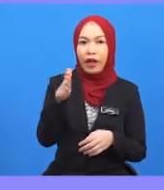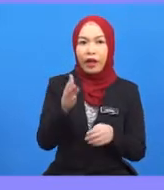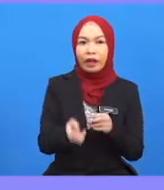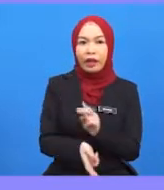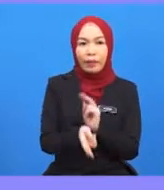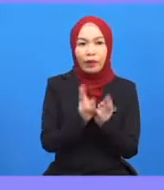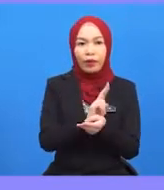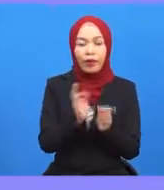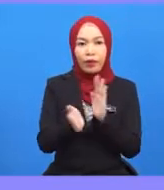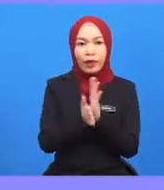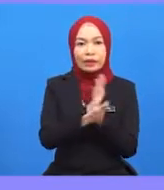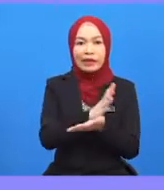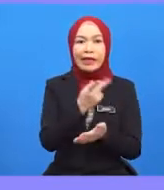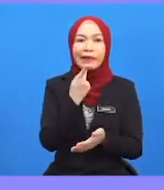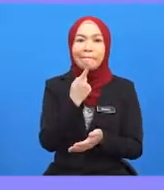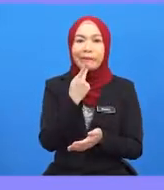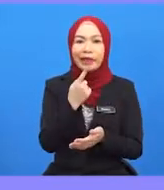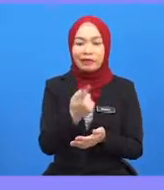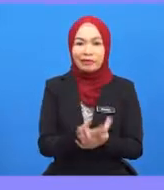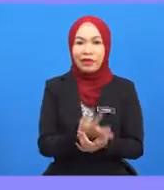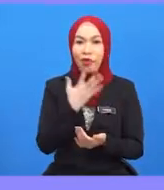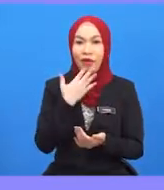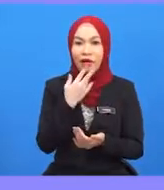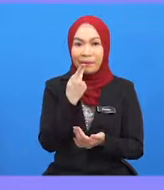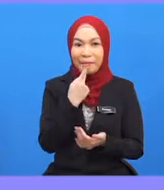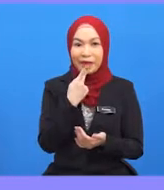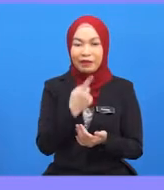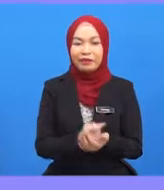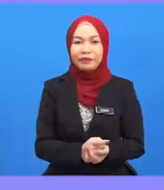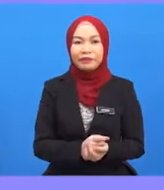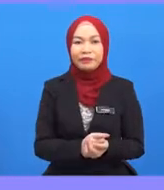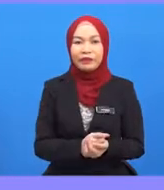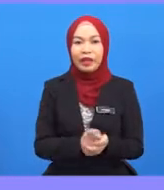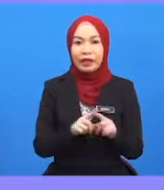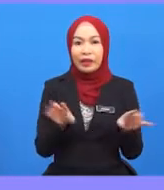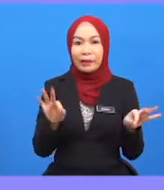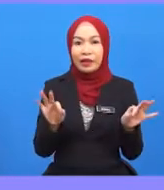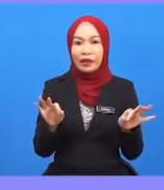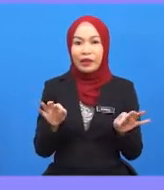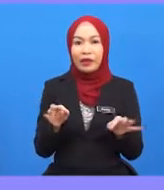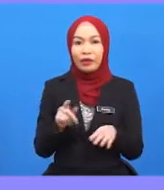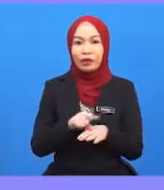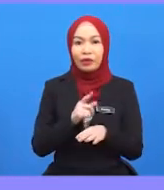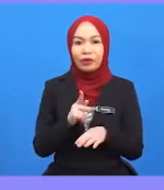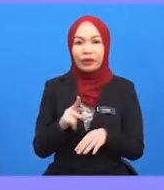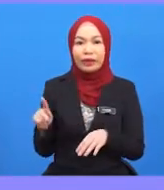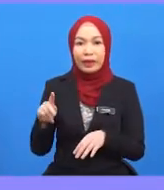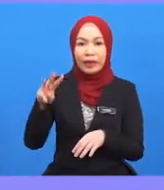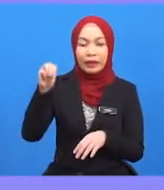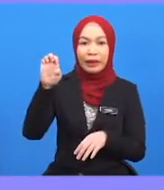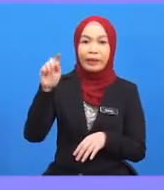Manakala jika menggunakan methyl ginger, warna kuning berubah menjadi